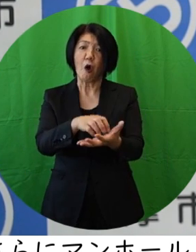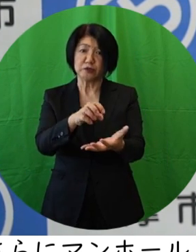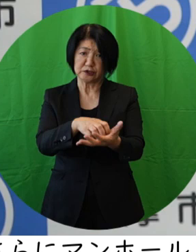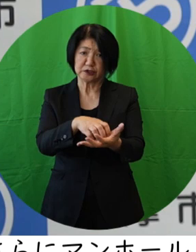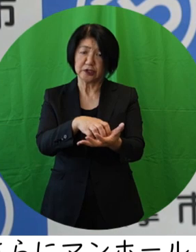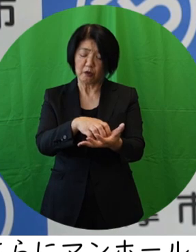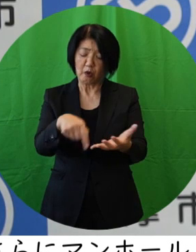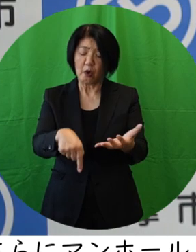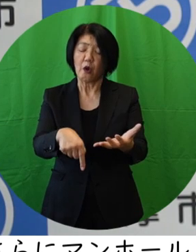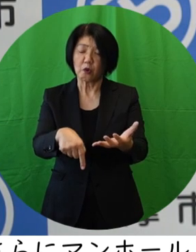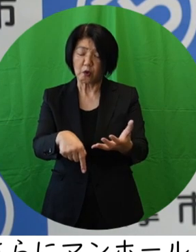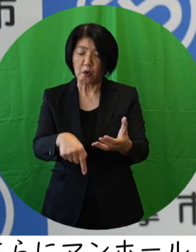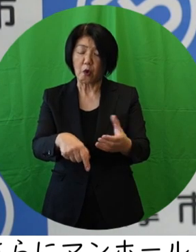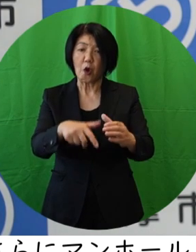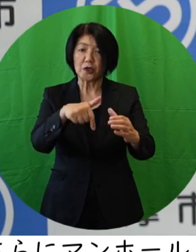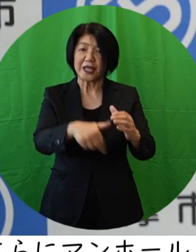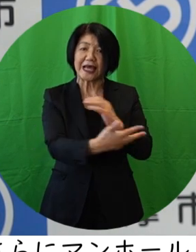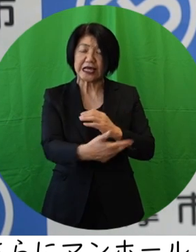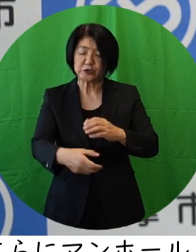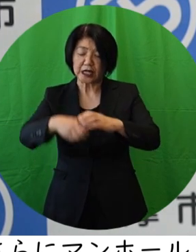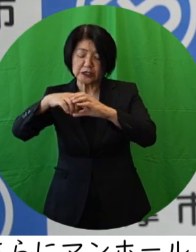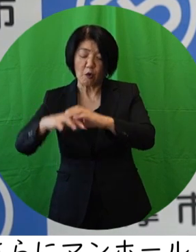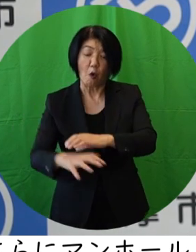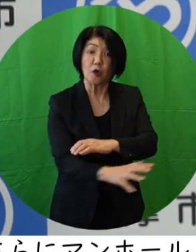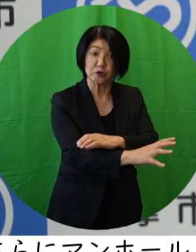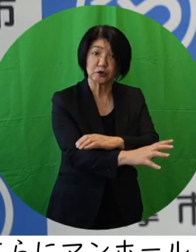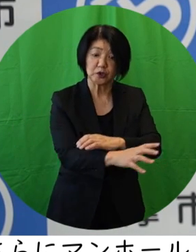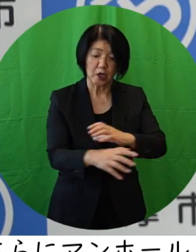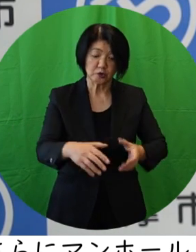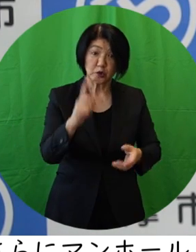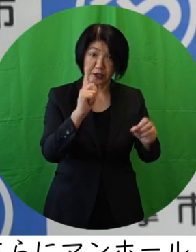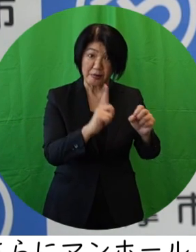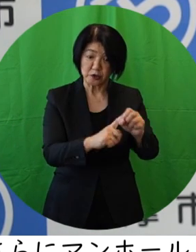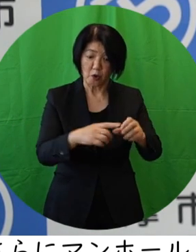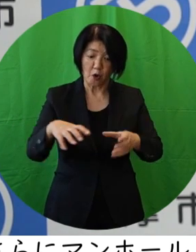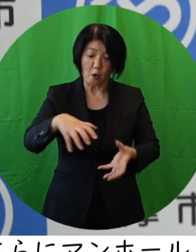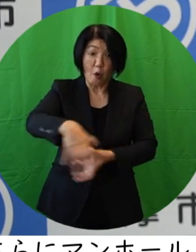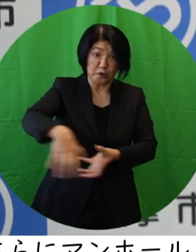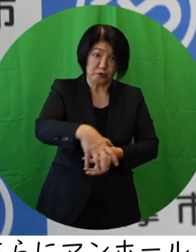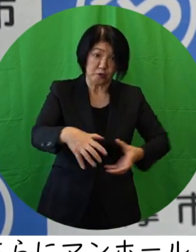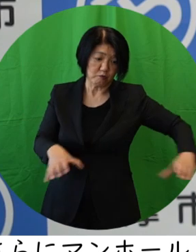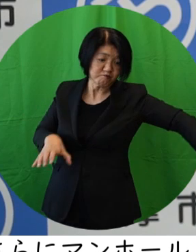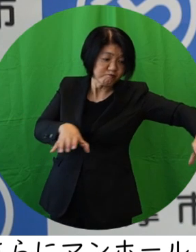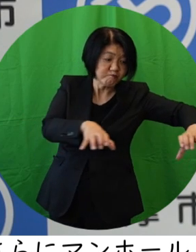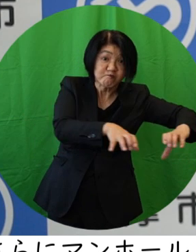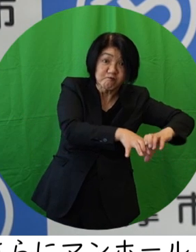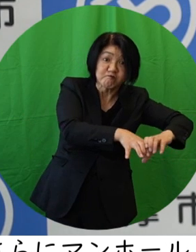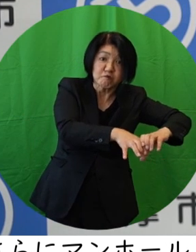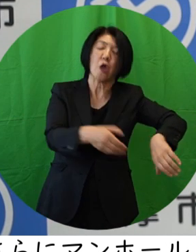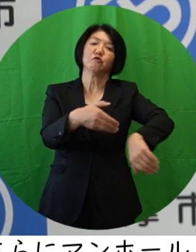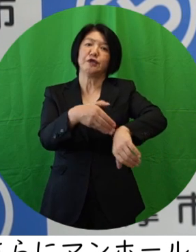を下水道艦に放流するホースを連結した訓練も行われまし